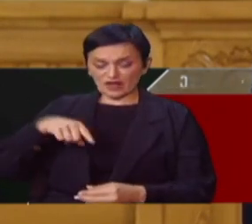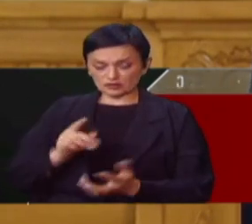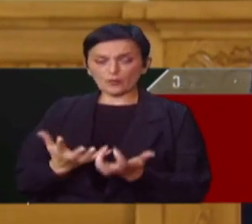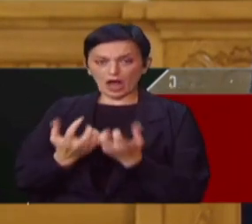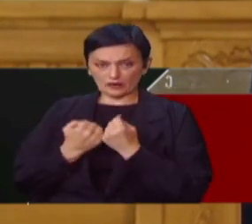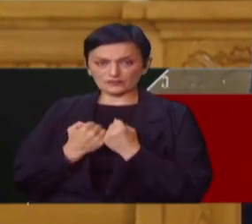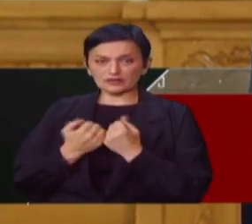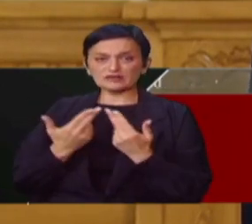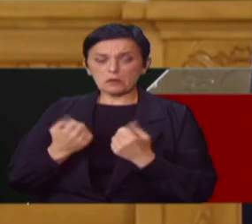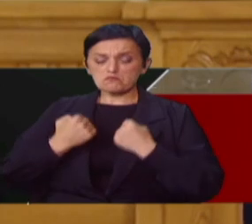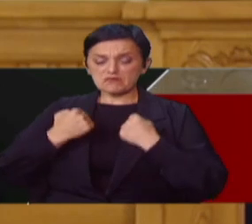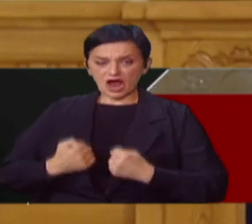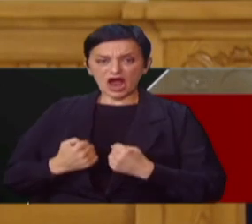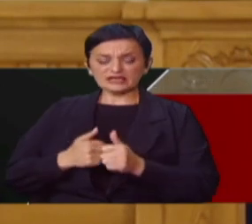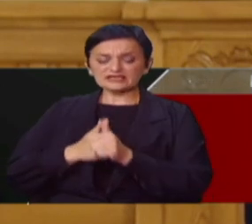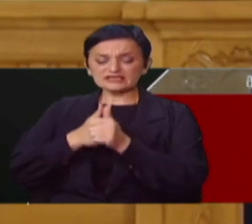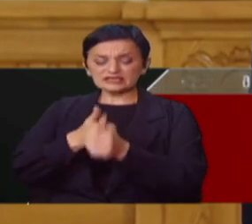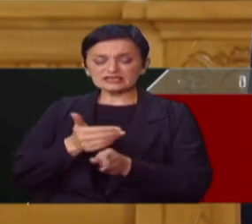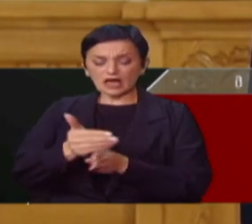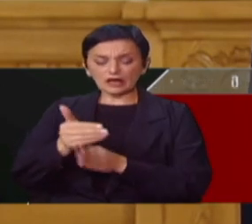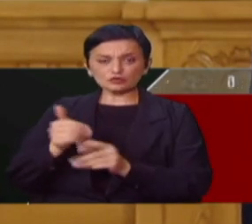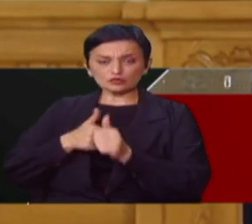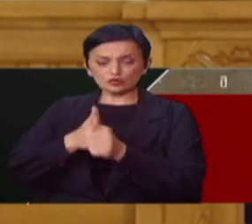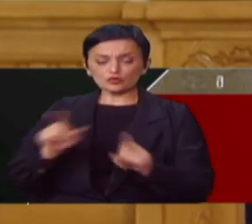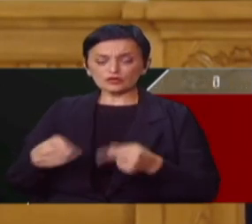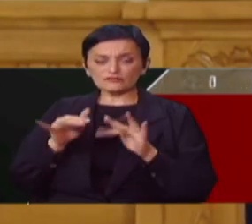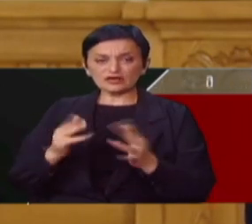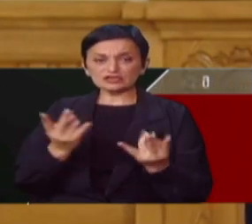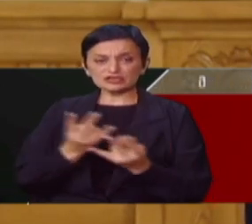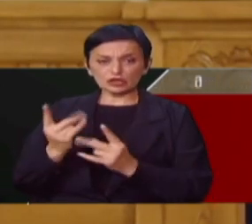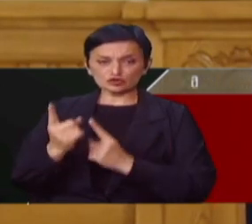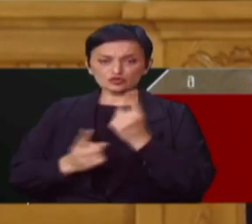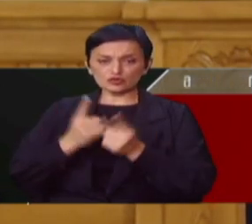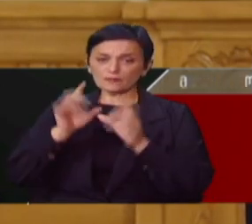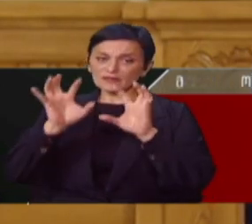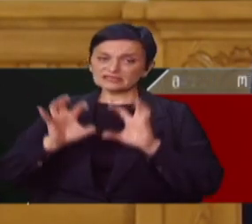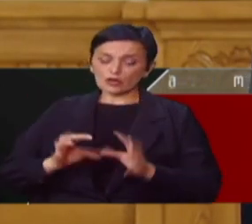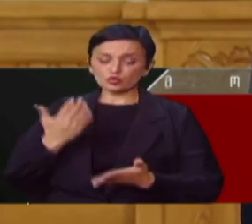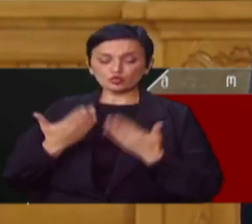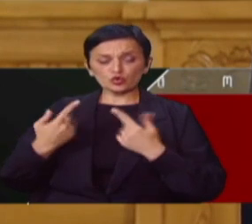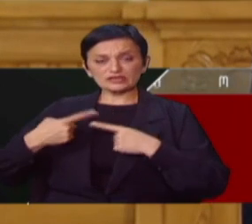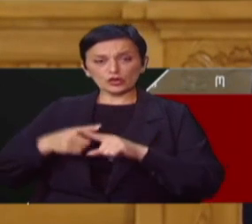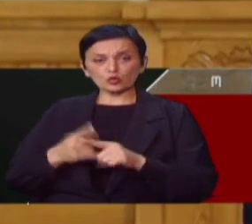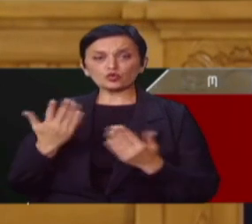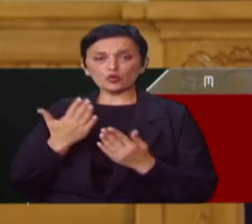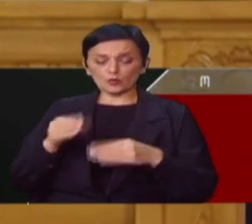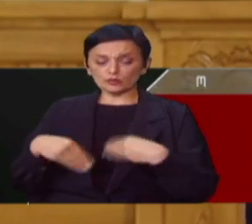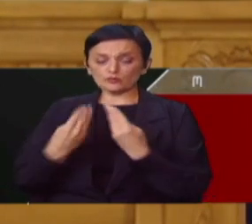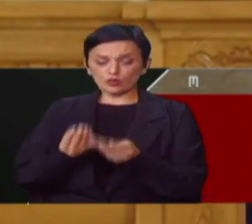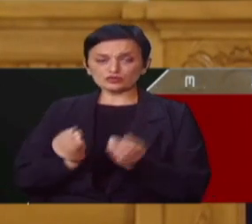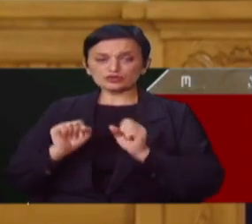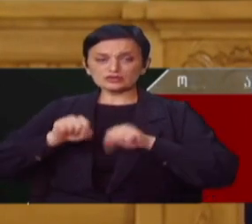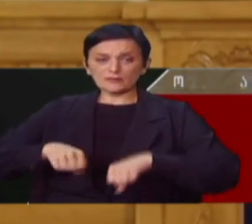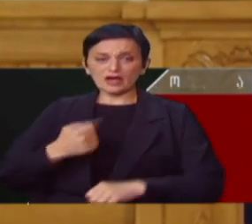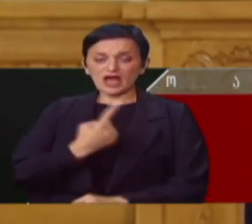და მყარად და თავმდებულად ვახორციელებთ ყველა იმ საჭირო რეფორმას, საკანონმდებლოს თუ ტექნიკურს, რომელიც მოგვცემს